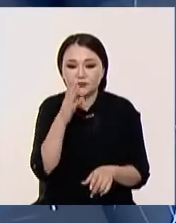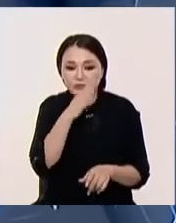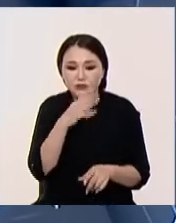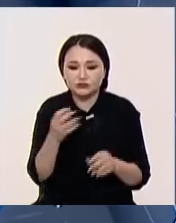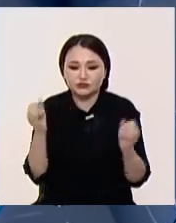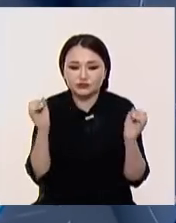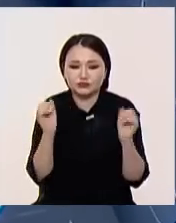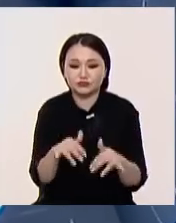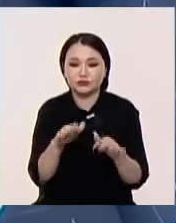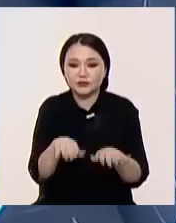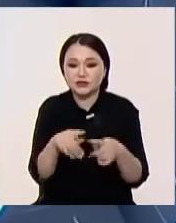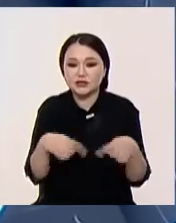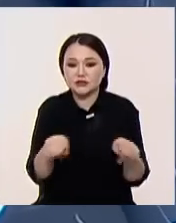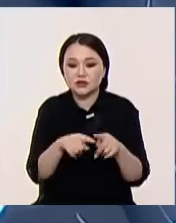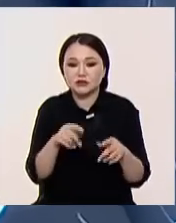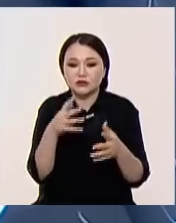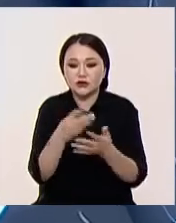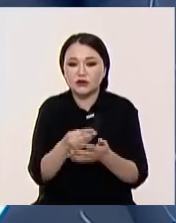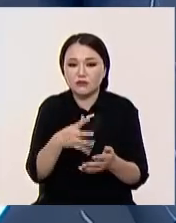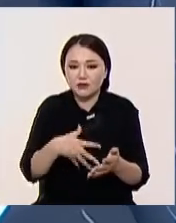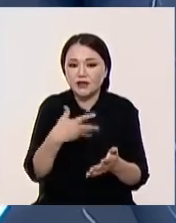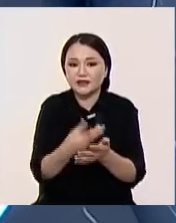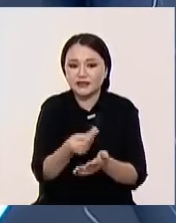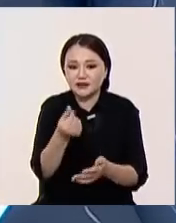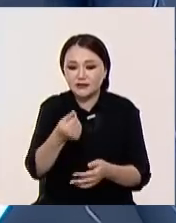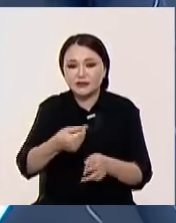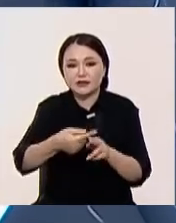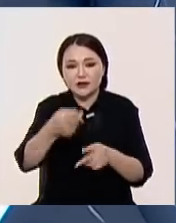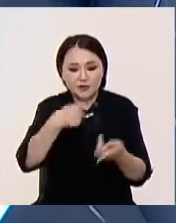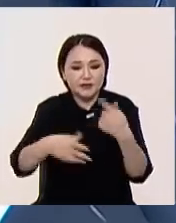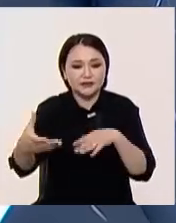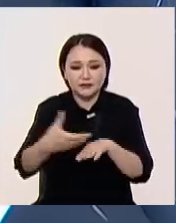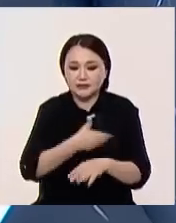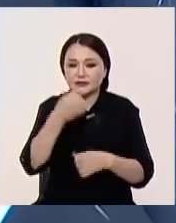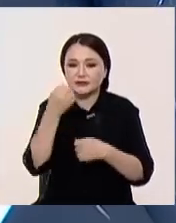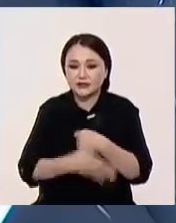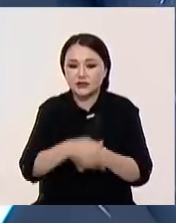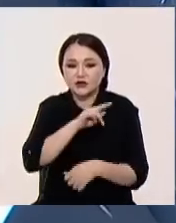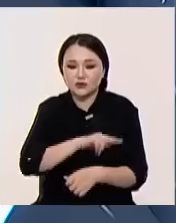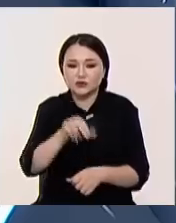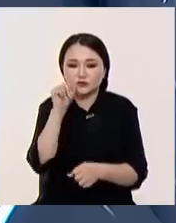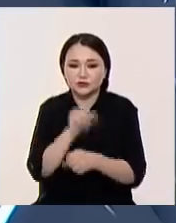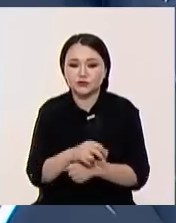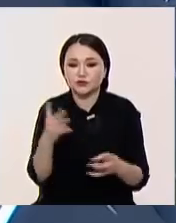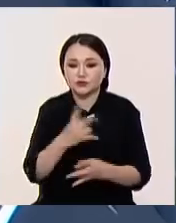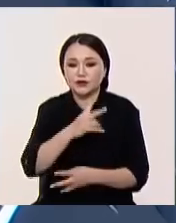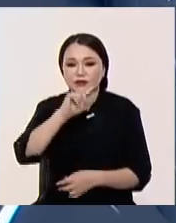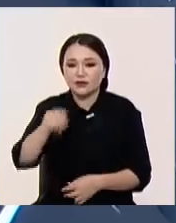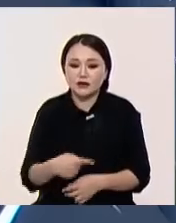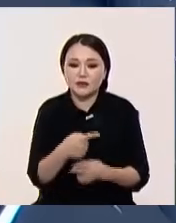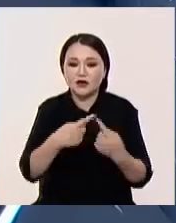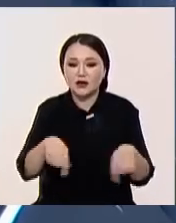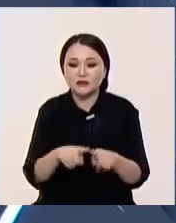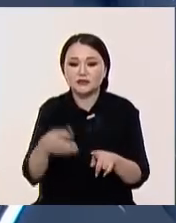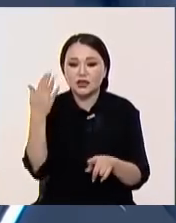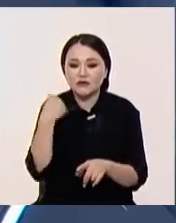мекеменің алдына жиналды. Осы күнге дейін балалар үшін төлеген ақшаларын қайтарып беруді және орталық қызметін тоқтатуды талап етті. Ал мекемеде